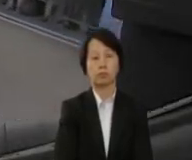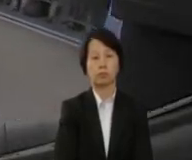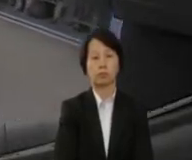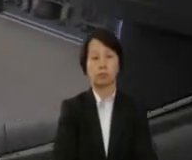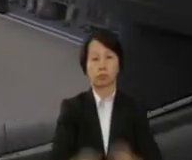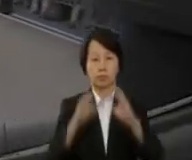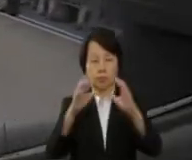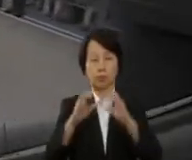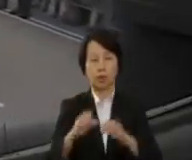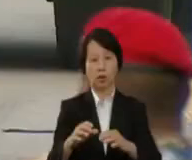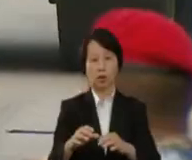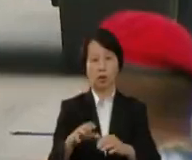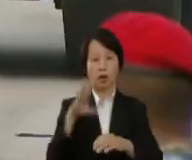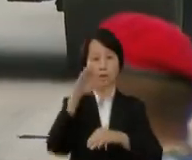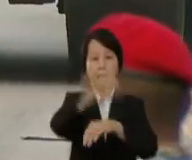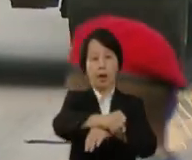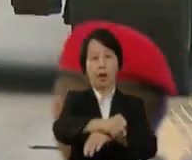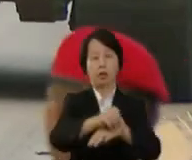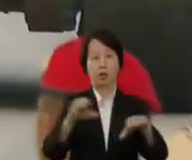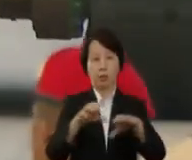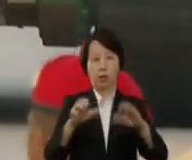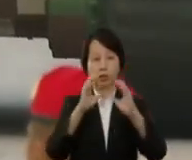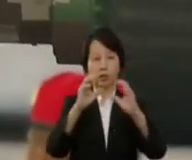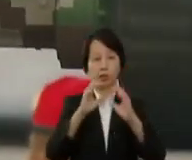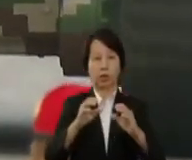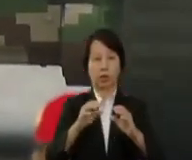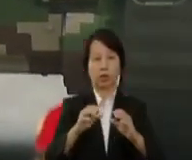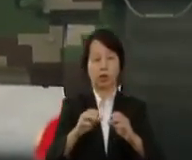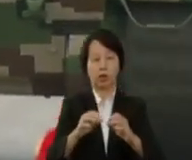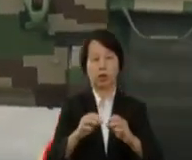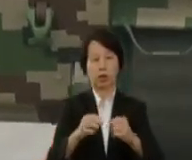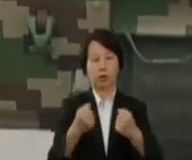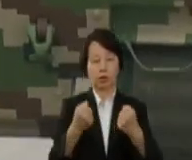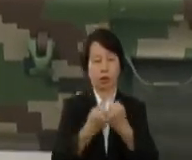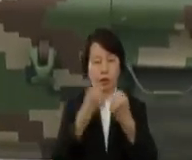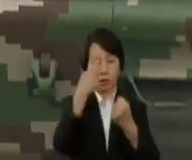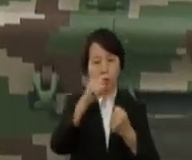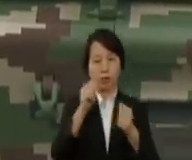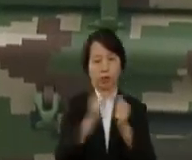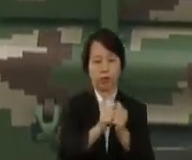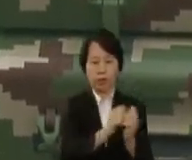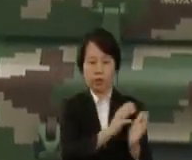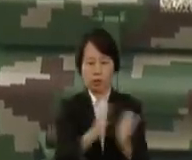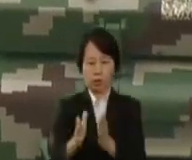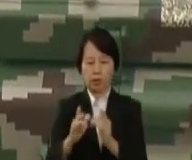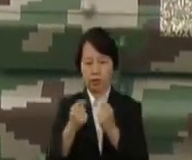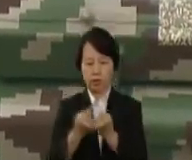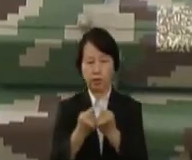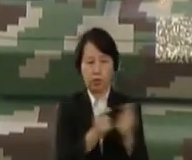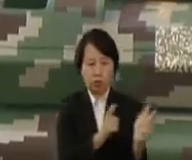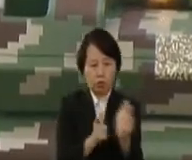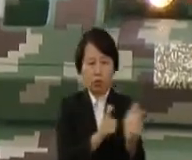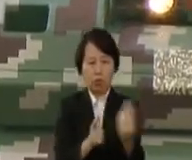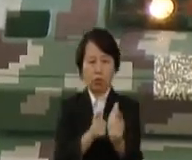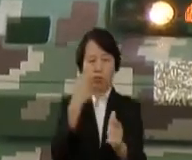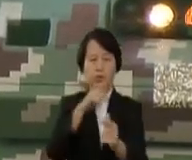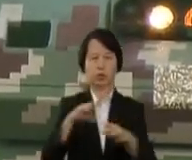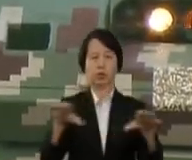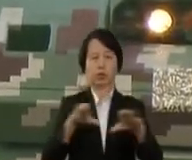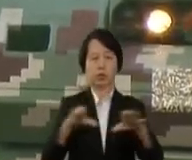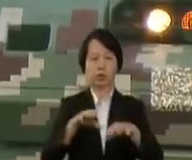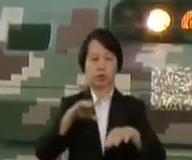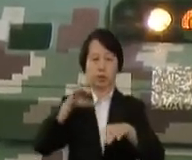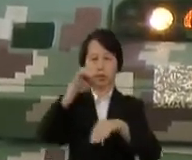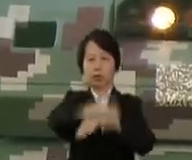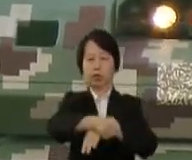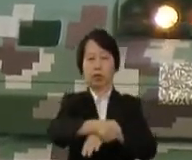Kaedah serangan yang dilakukan adalah secara fighting through objective, iaitu dengan mengatur gerakkan tim combat untuk melaksanakan